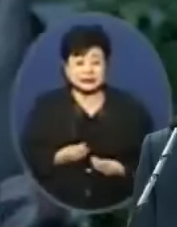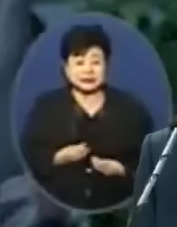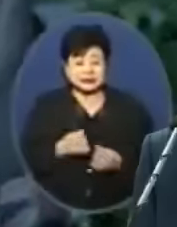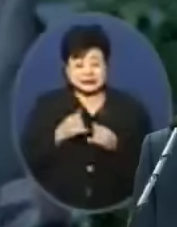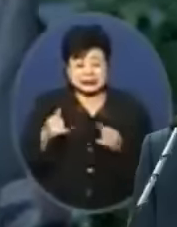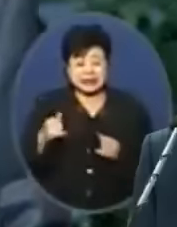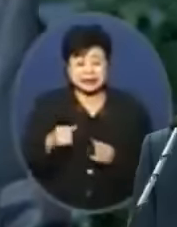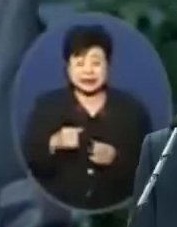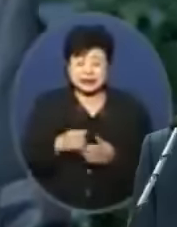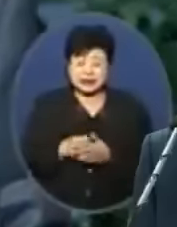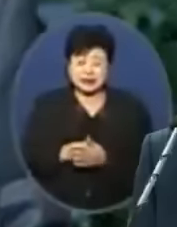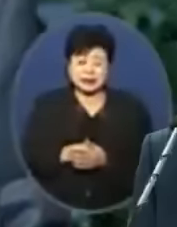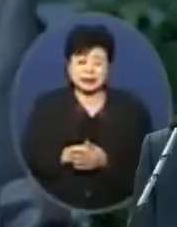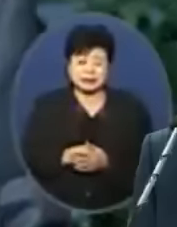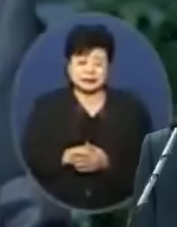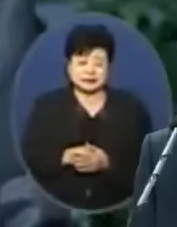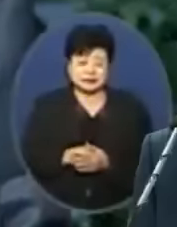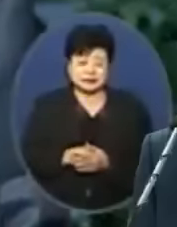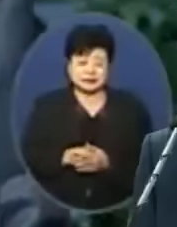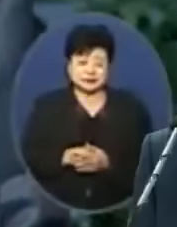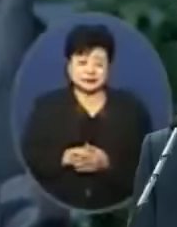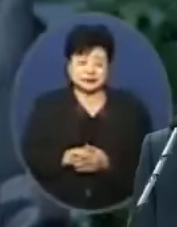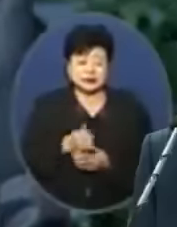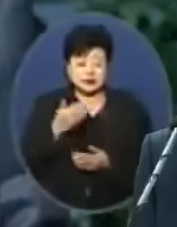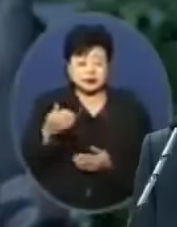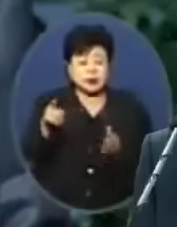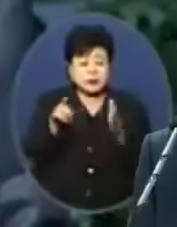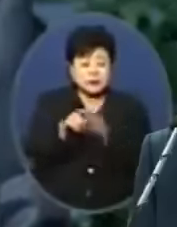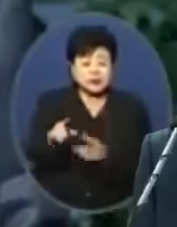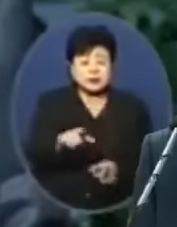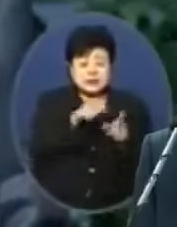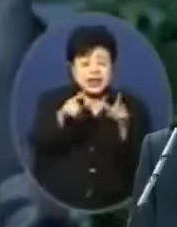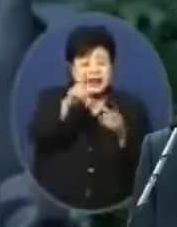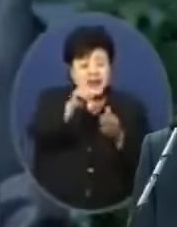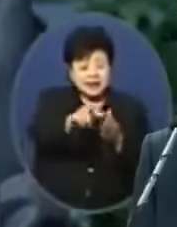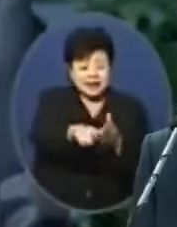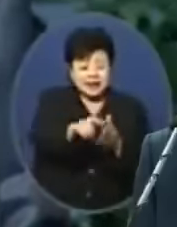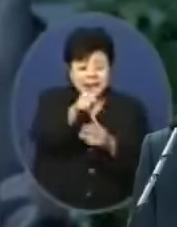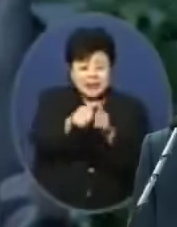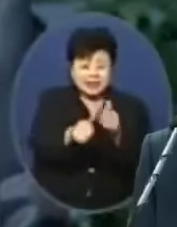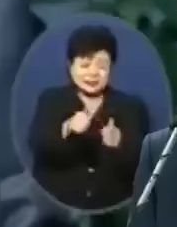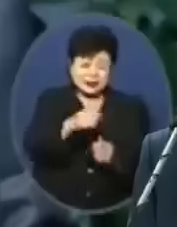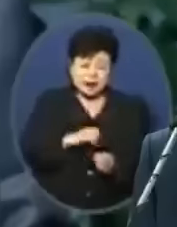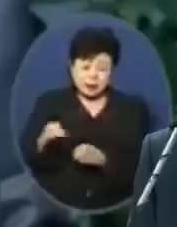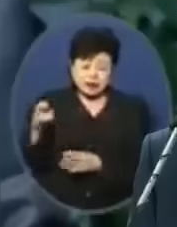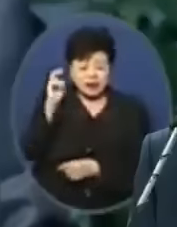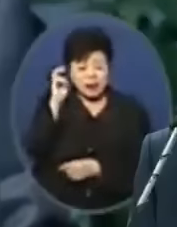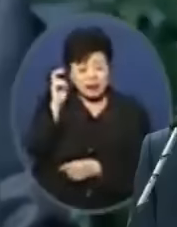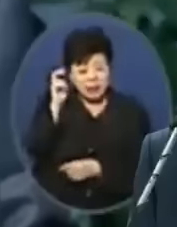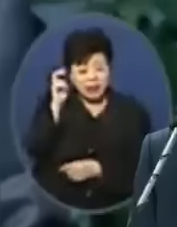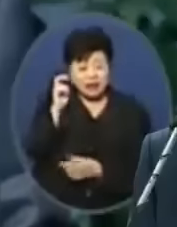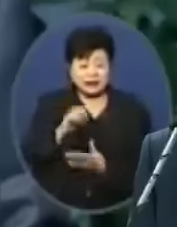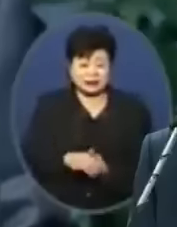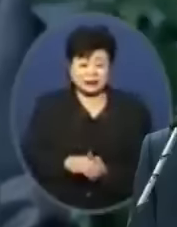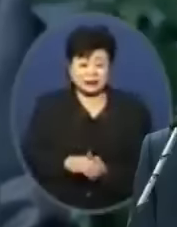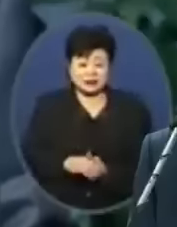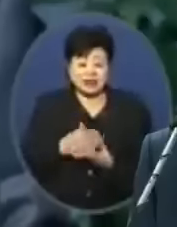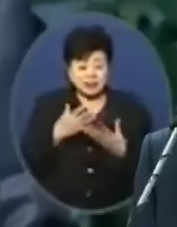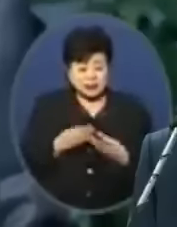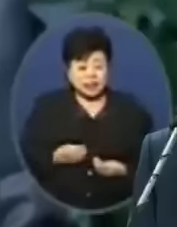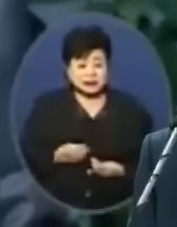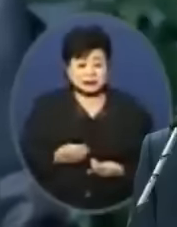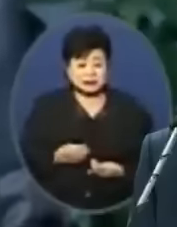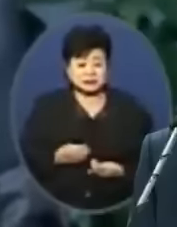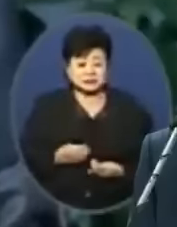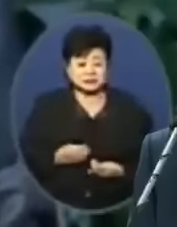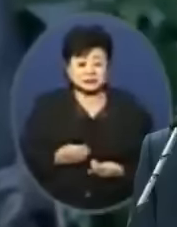사람이니까 어찌할 도리가 없어요. 여러분 신앙생활에 나가면서 하나님이 나를 버리셨는 것보다 그렇게 낙심하지